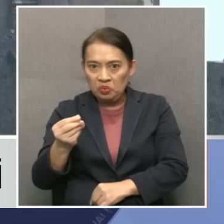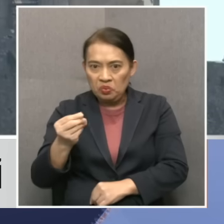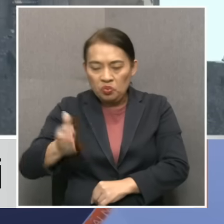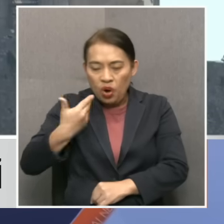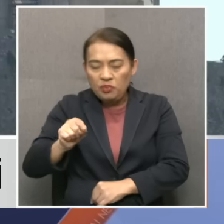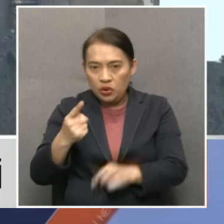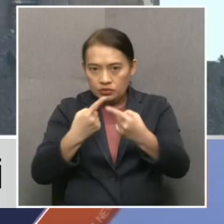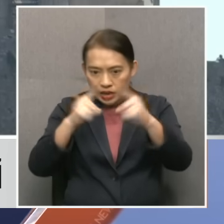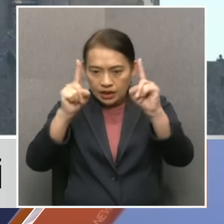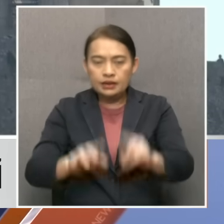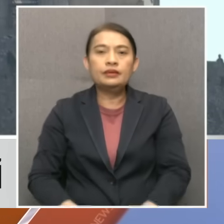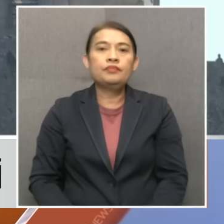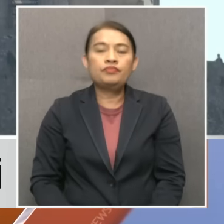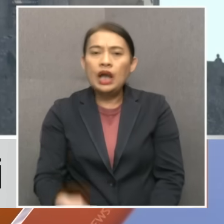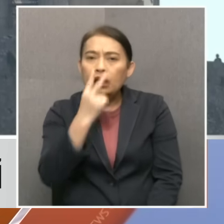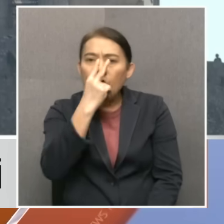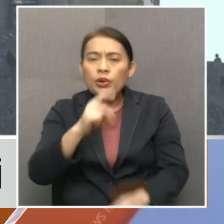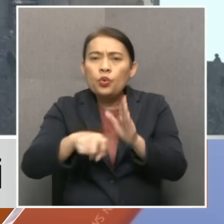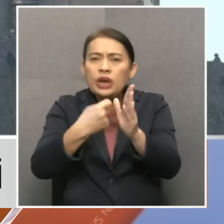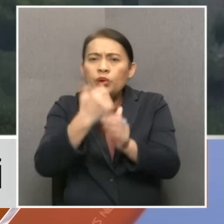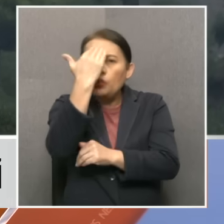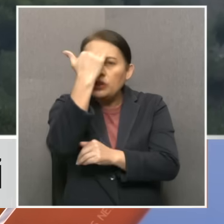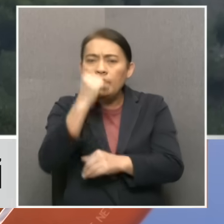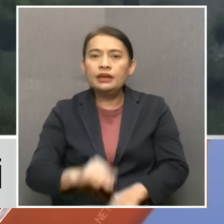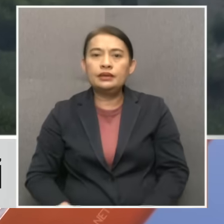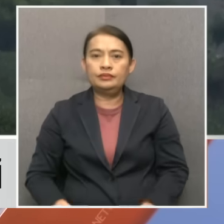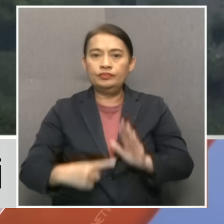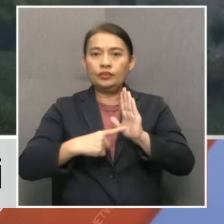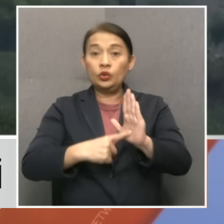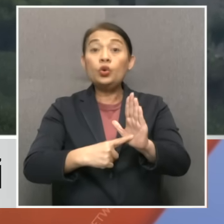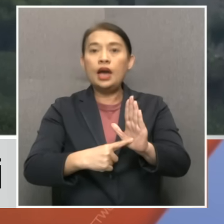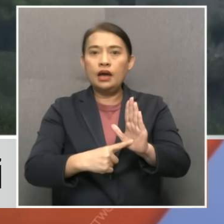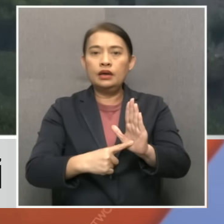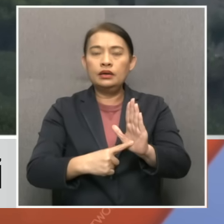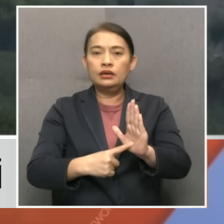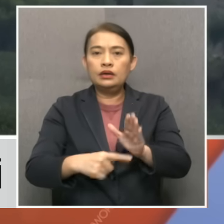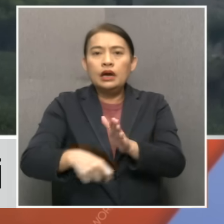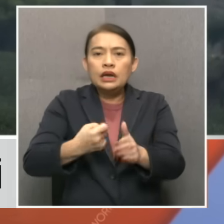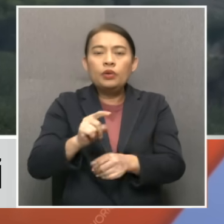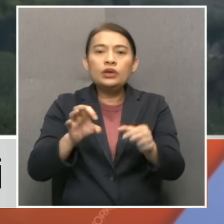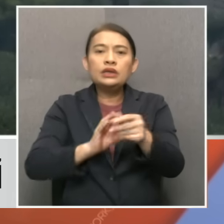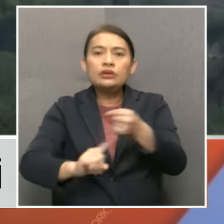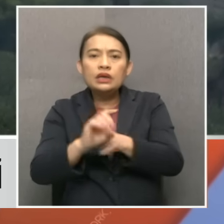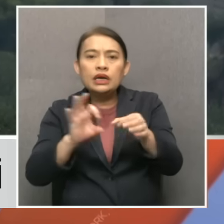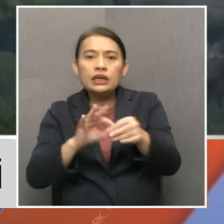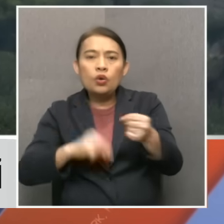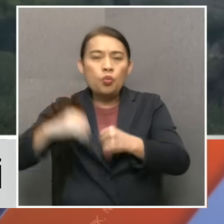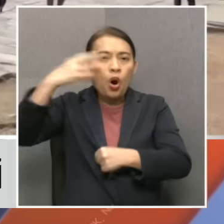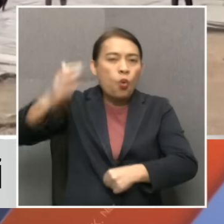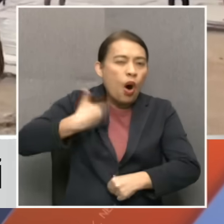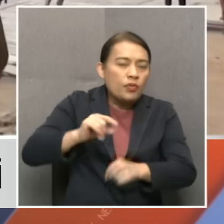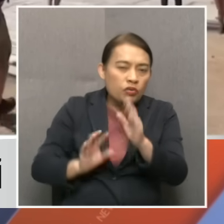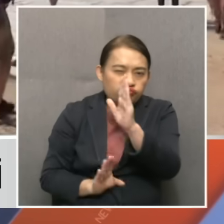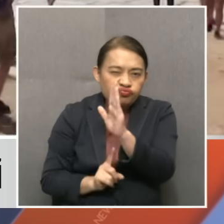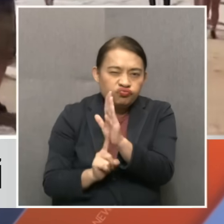ว่าสาเหตุอะไรนะครับจะเป็นตัวอย่างอันนึงปัจจัยหนึ่งแน่นอนเป็นปีเอลนีโญเร่งให้เกิดอุณหภูมิสูงขึ้นประ